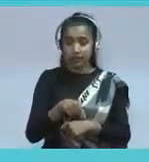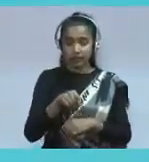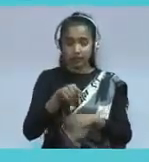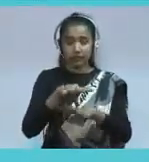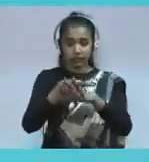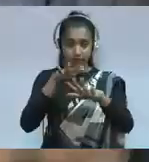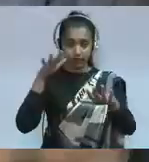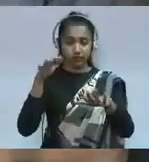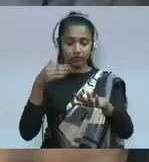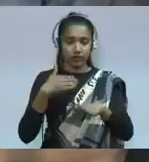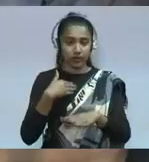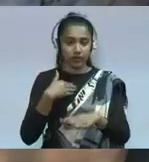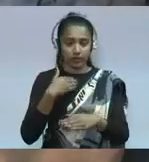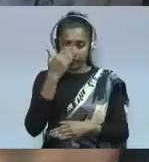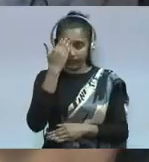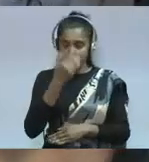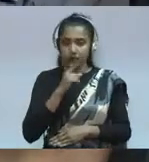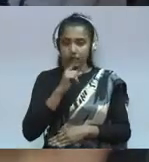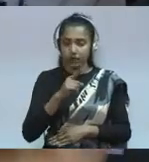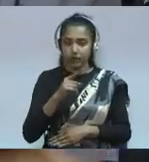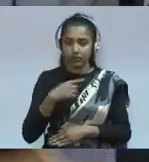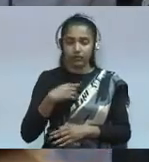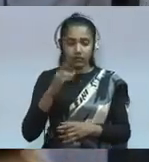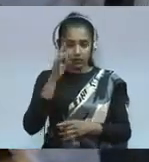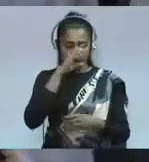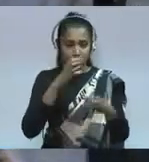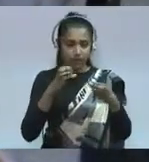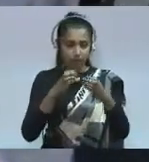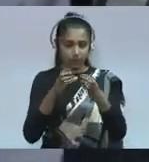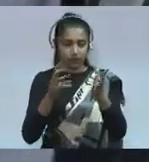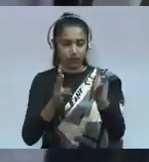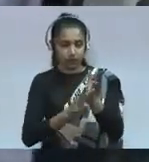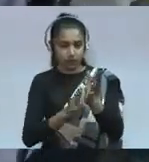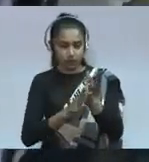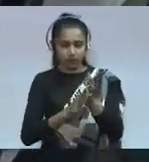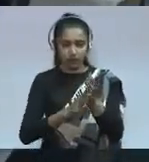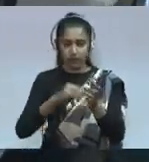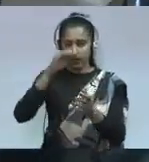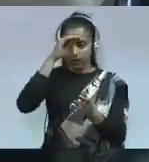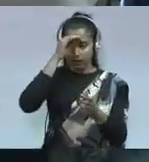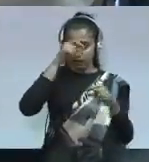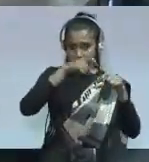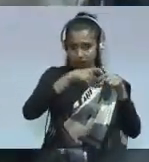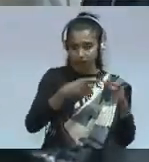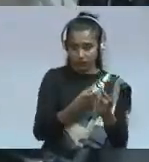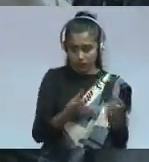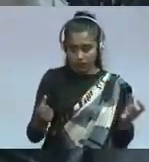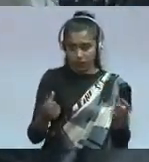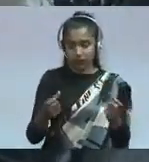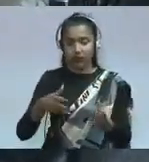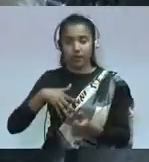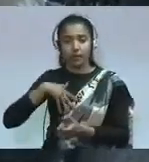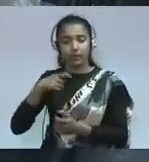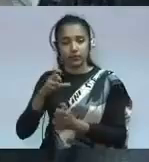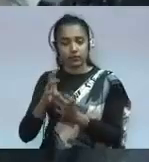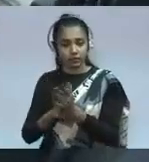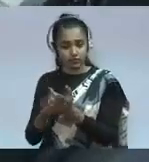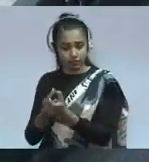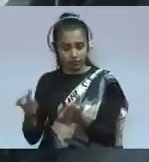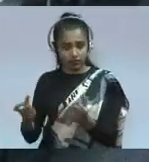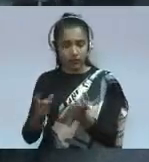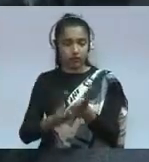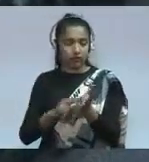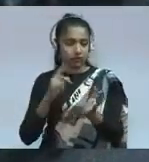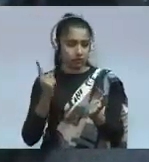ඉල්ලා සිටම අපේ පක්ෂ සියලුම සාමාජික සාමාජිකවුන්, අපේ නායකත්ව මණ්ඩලයත්, මධ්‍යම කාරක සභාවත්, ජාතික